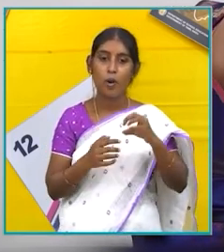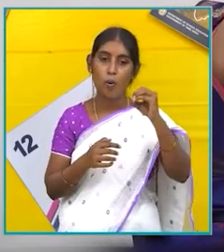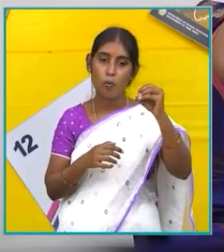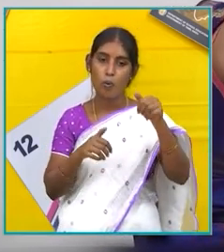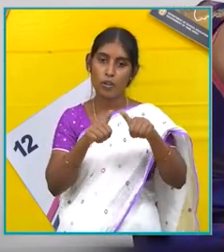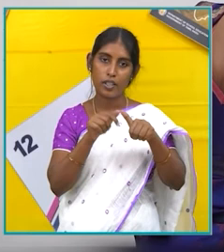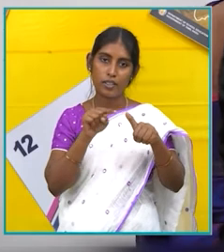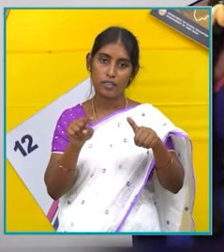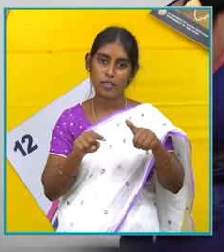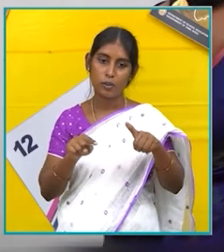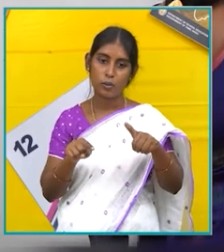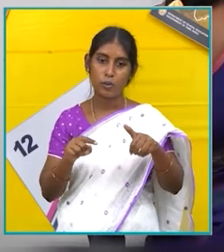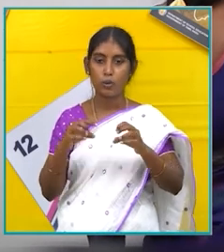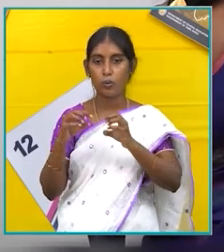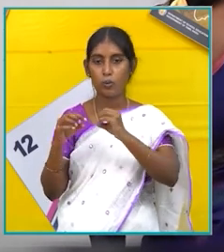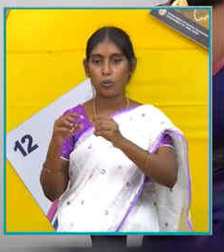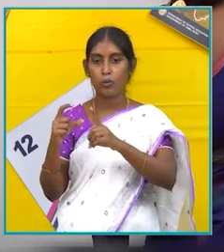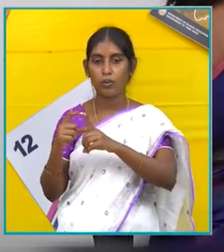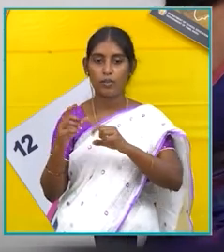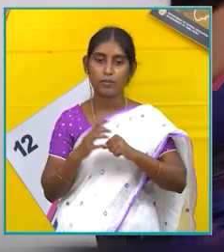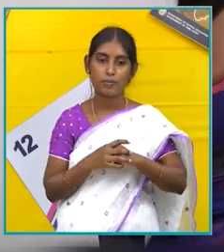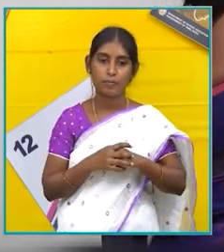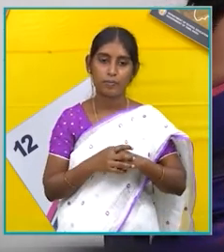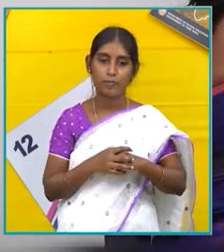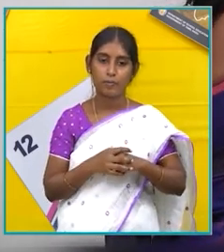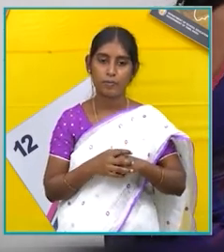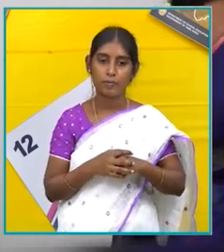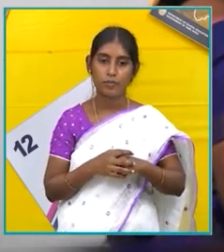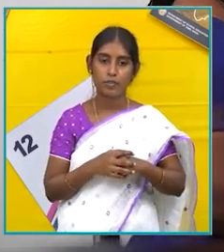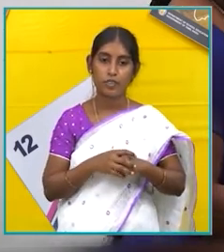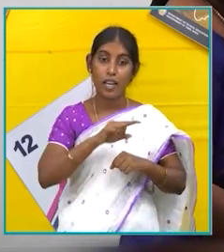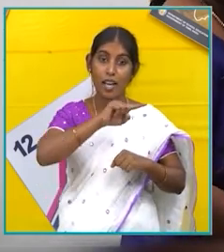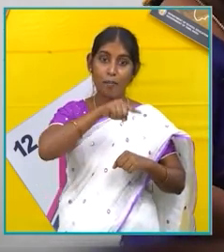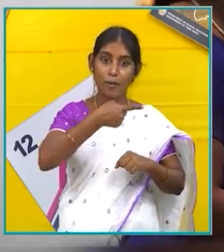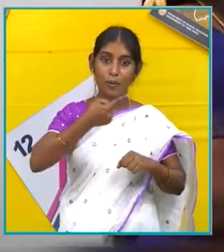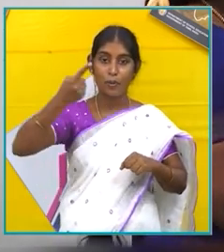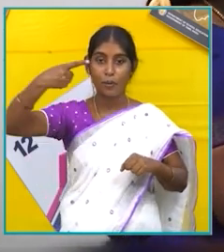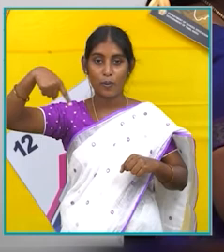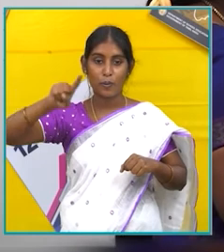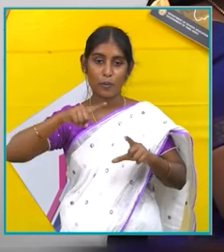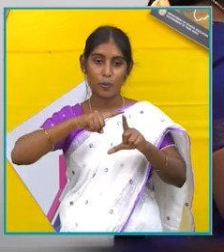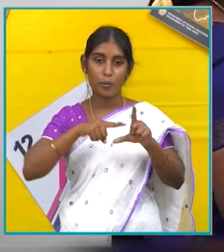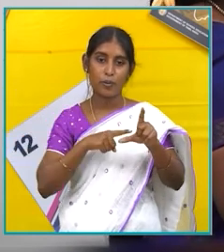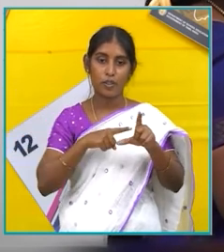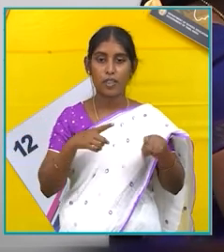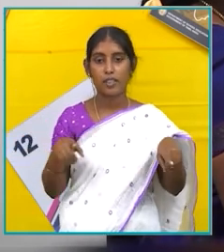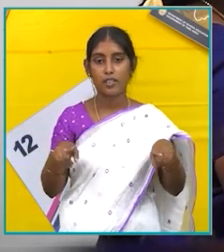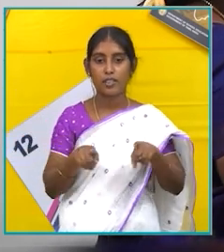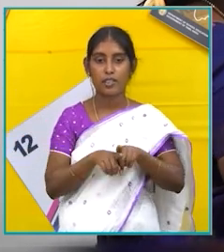OD அடுத்து இங்க கோணம் கொடுத்திருக்காங்கல இந்த கோணமும் சமம் அப்படினு சொல்றாங்க